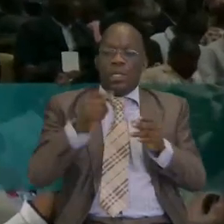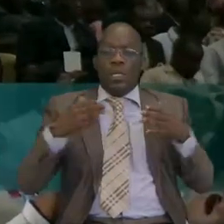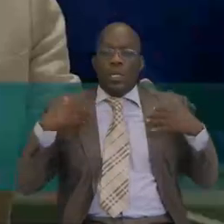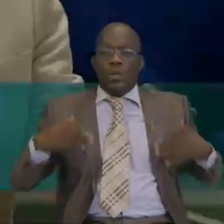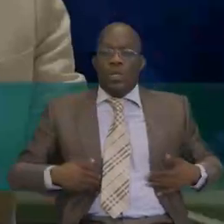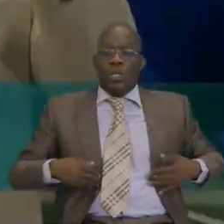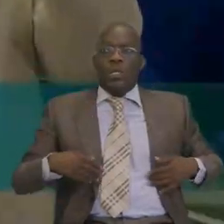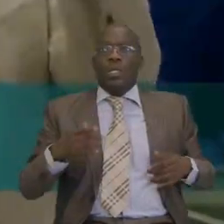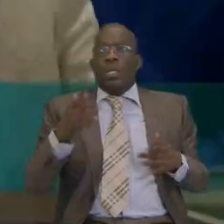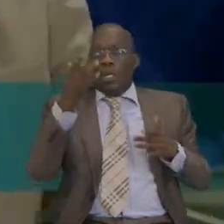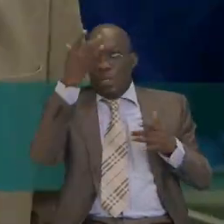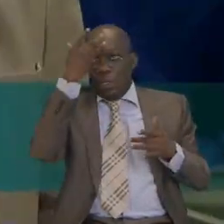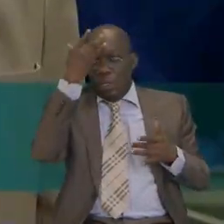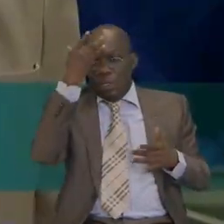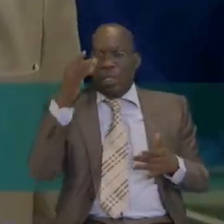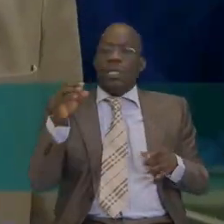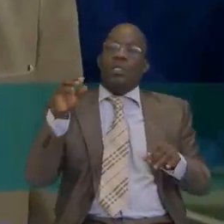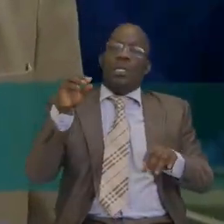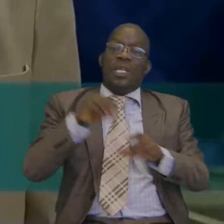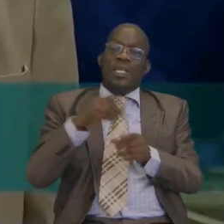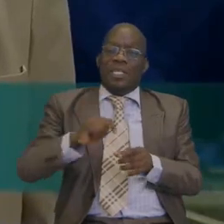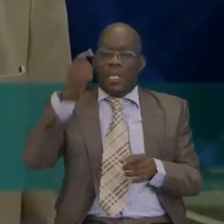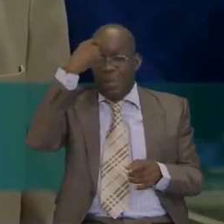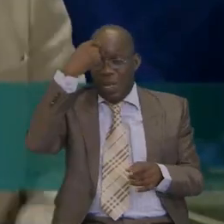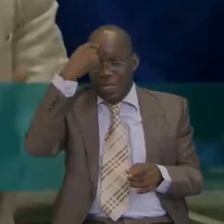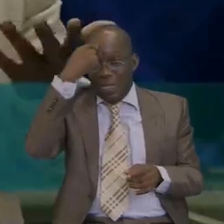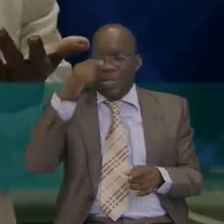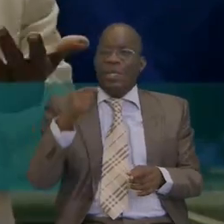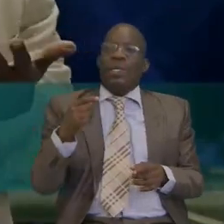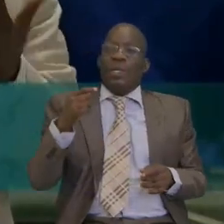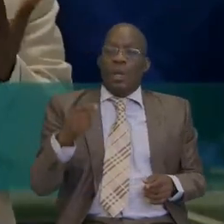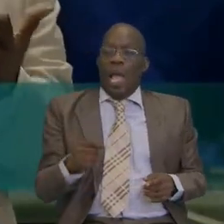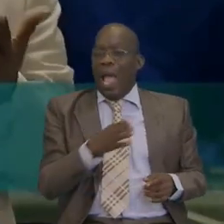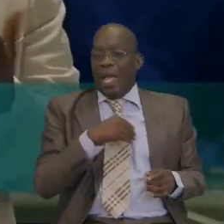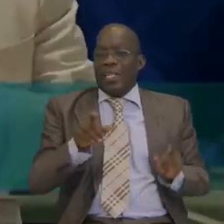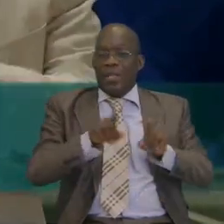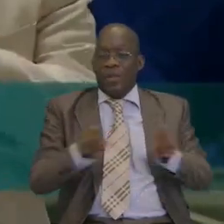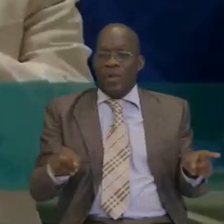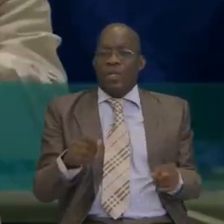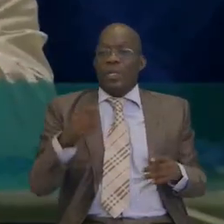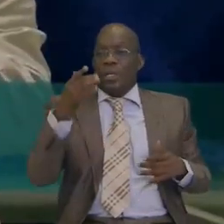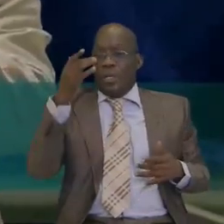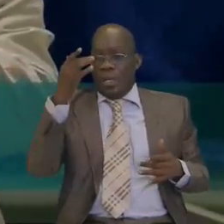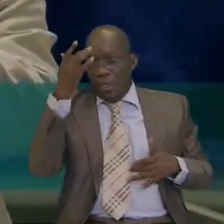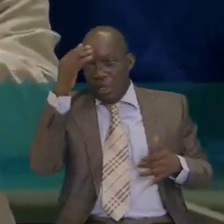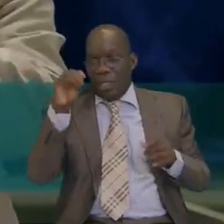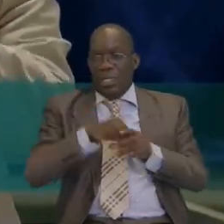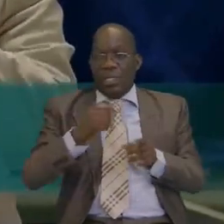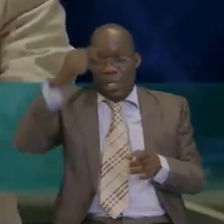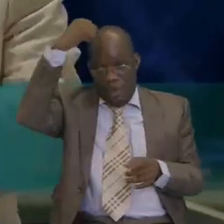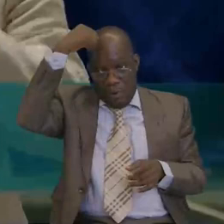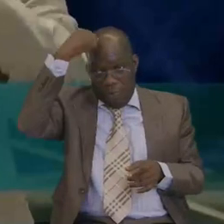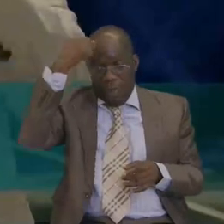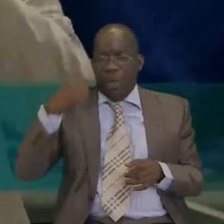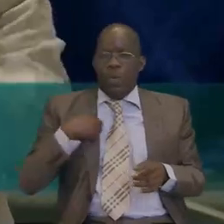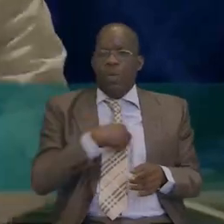de l'esprit. La maladie du cerveau. Et nous avons besoin de la puissance pour que,